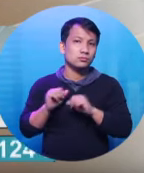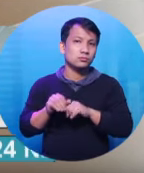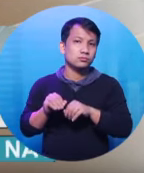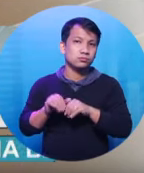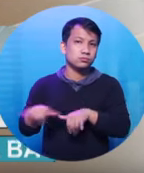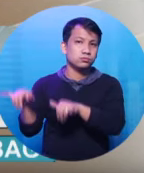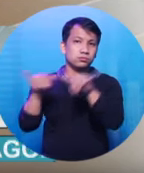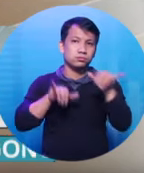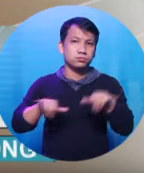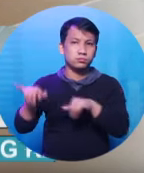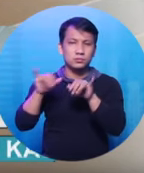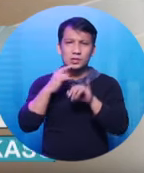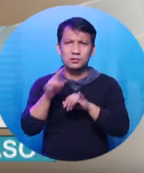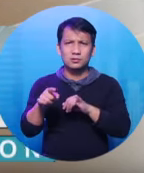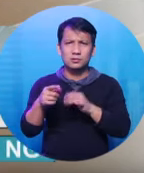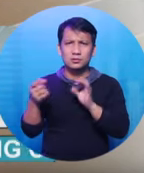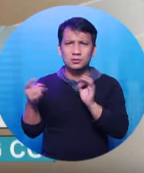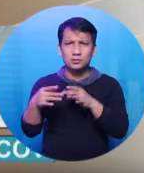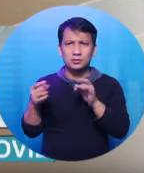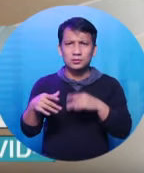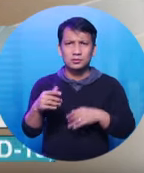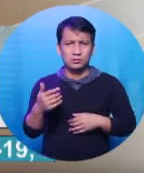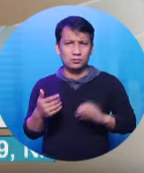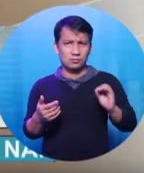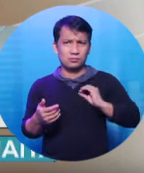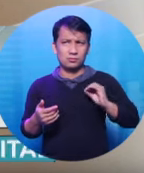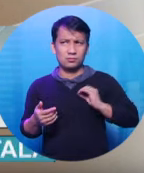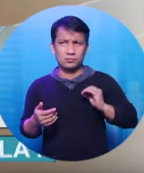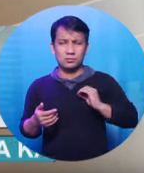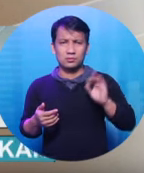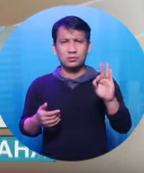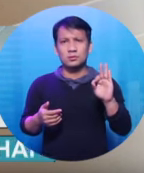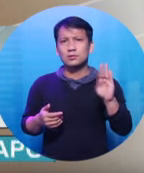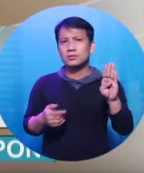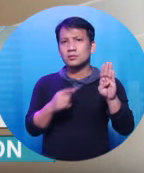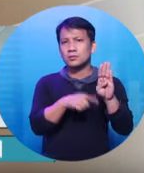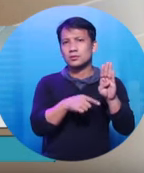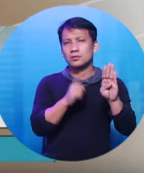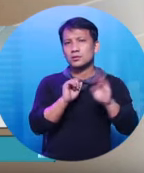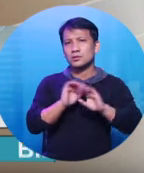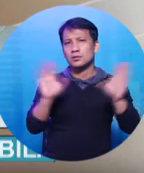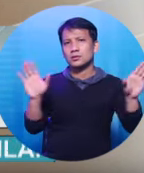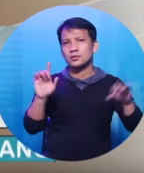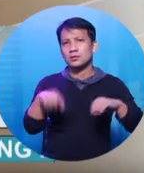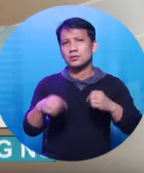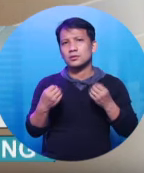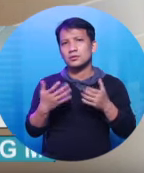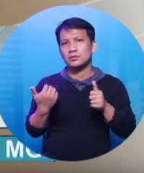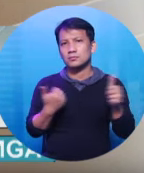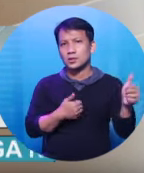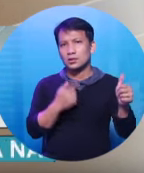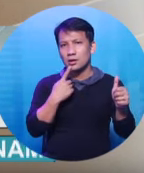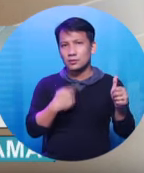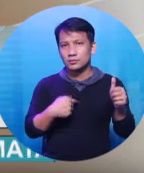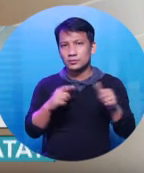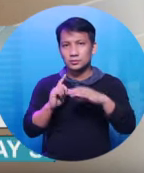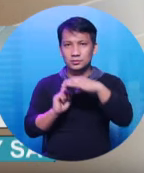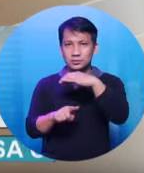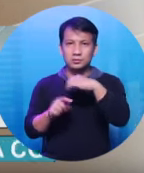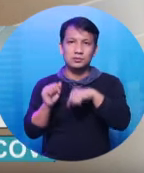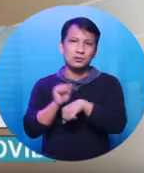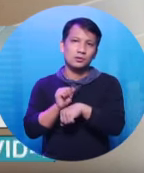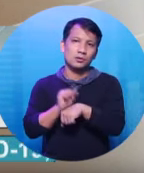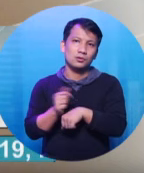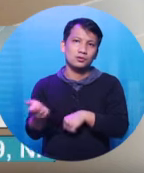is having their piece of comments. I have my Facebook who's marami akong friends sa ABS na